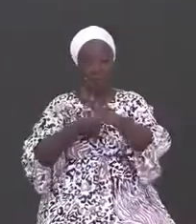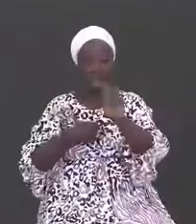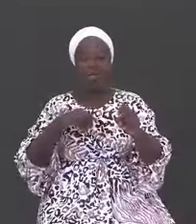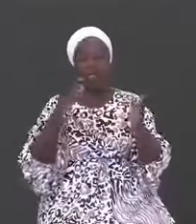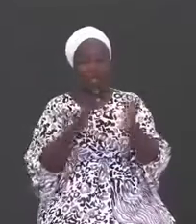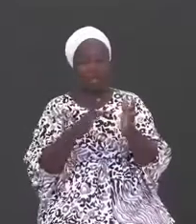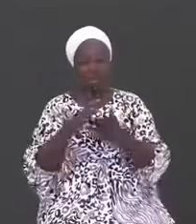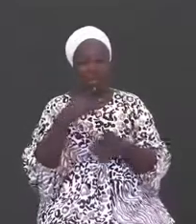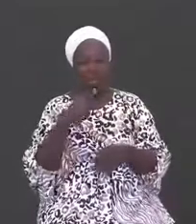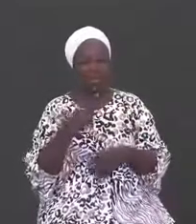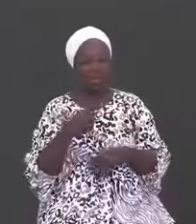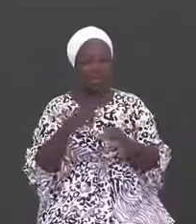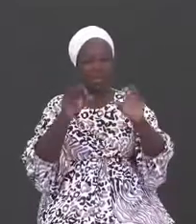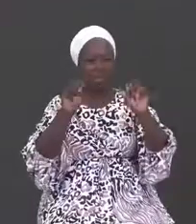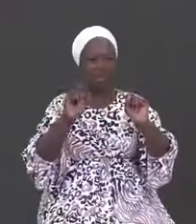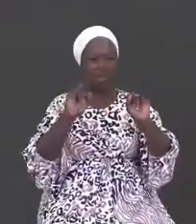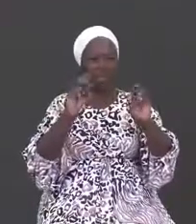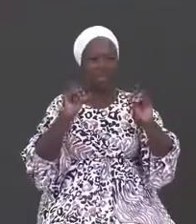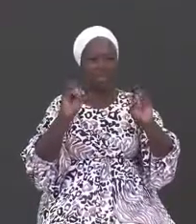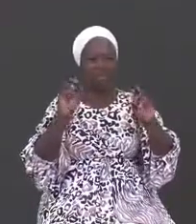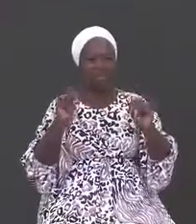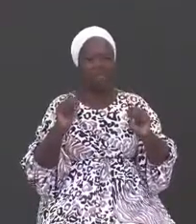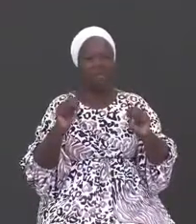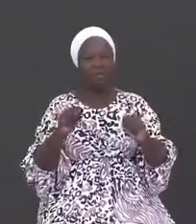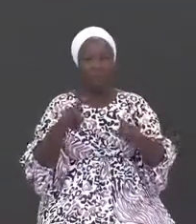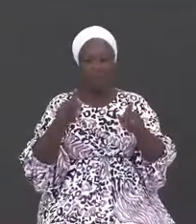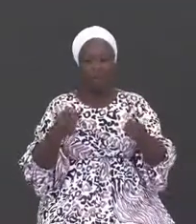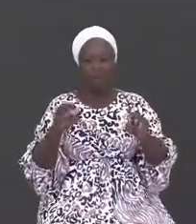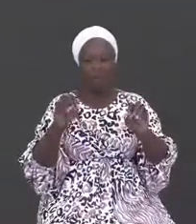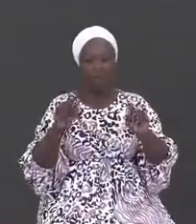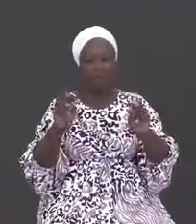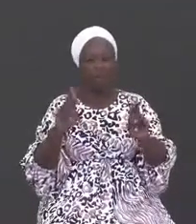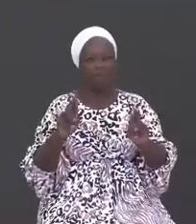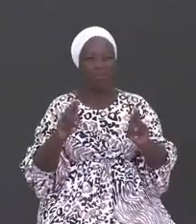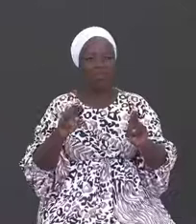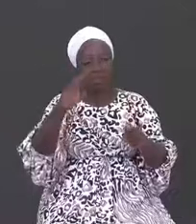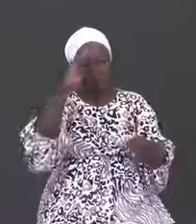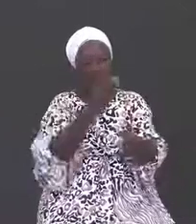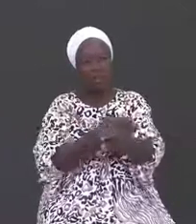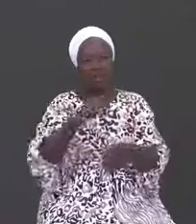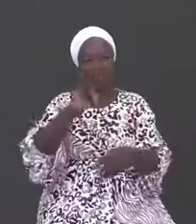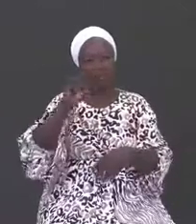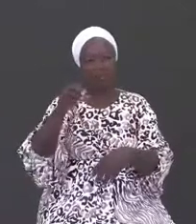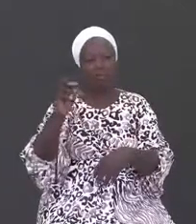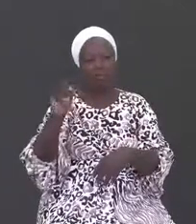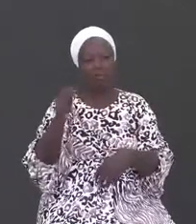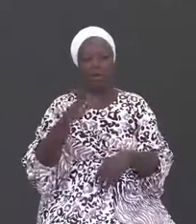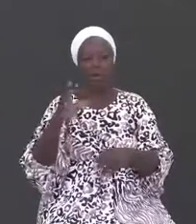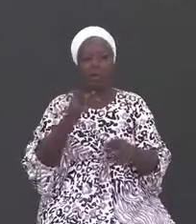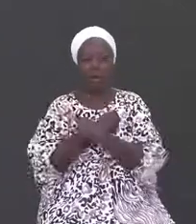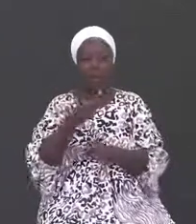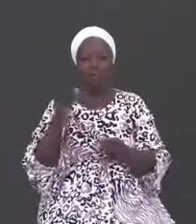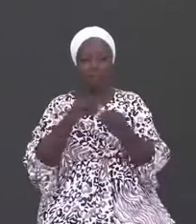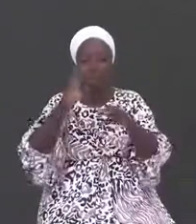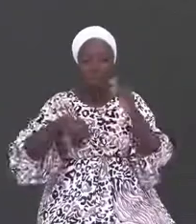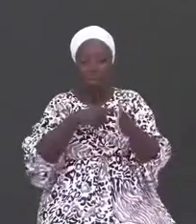dit, Simon Pierre, fils de Jonas, m'aimes-tu plus que ne m'aiment ceux-ci? Il